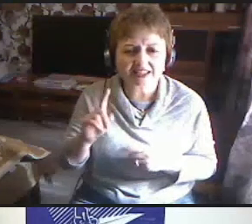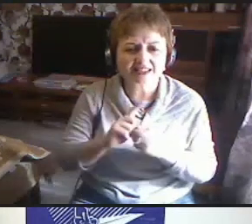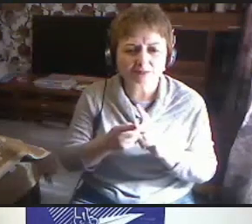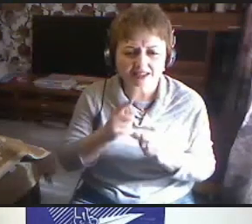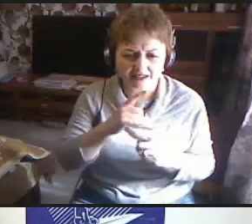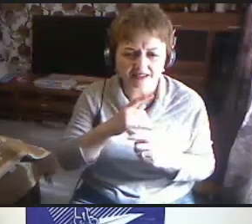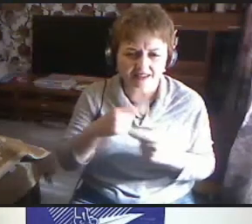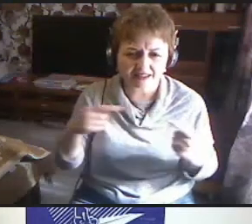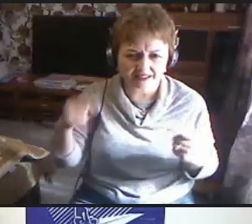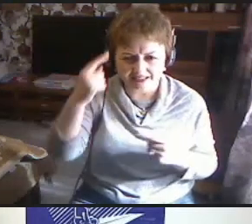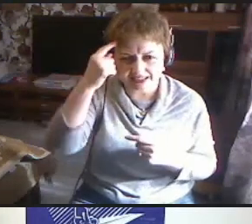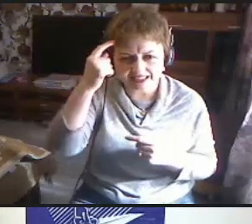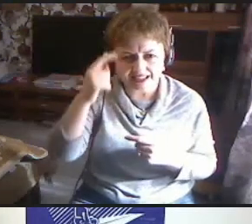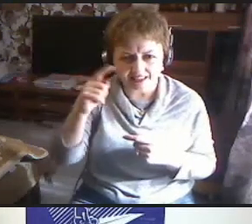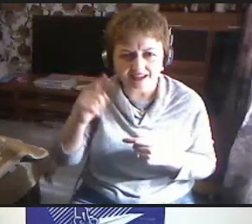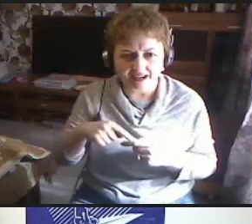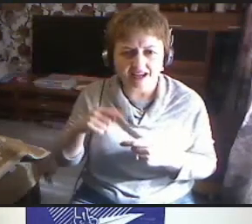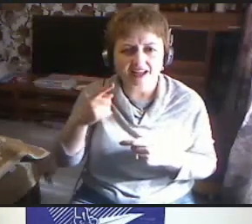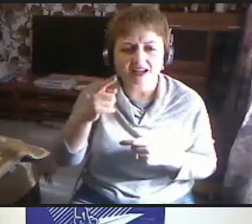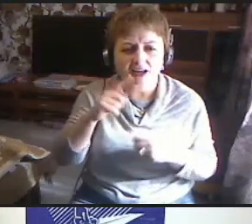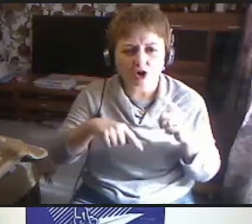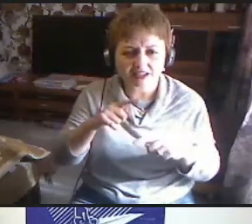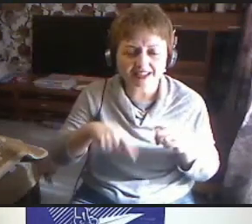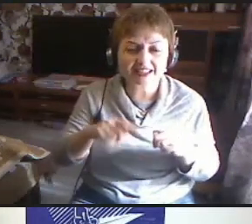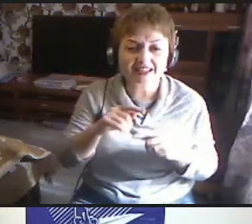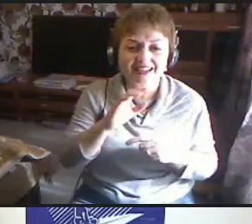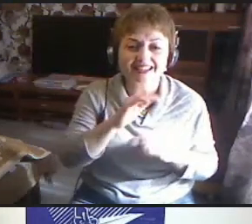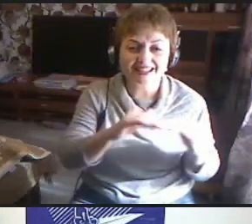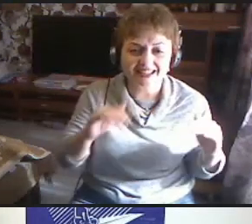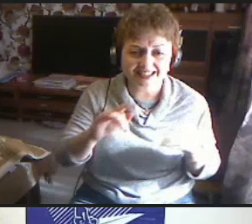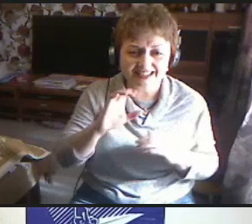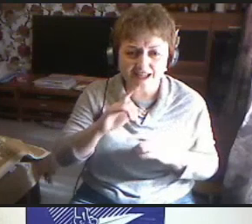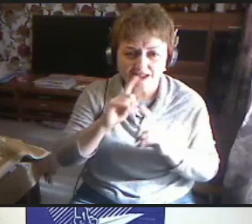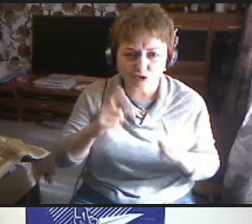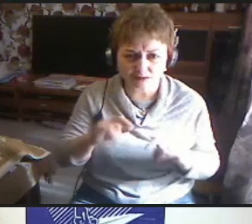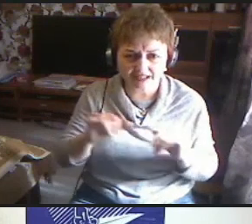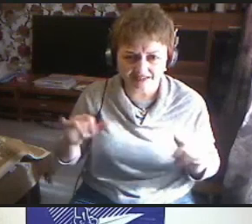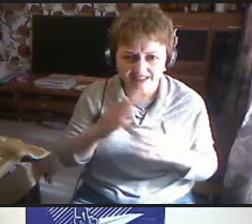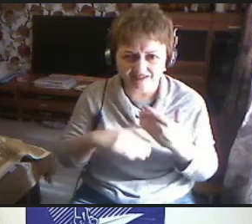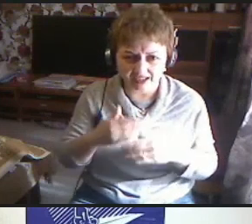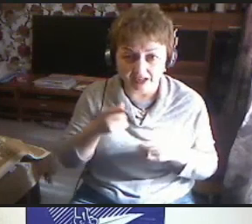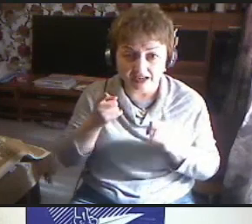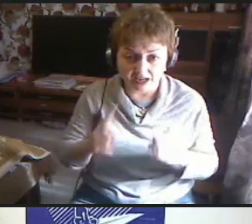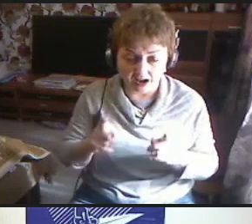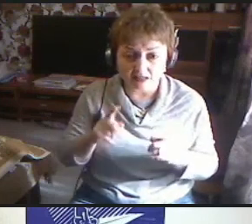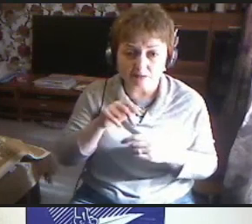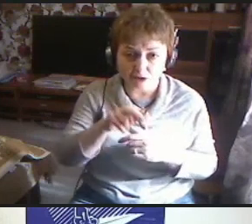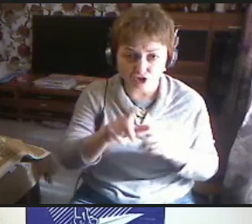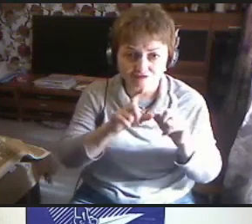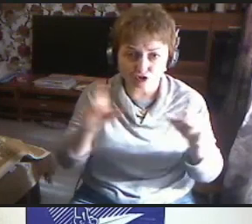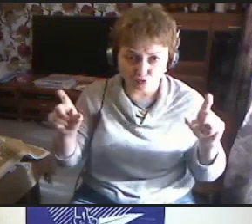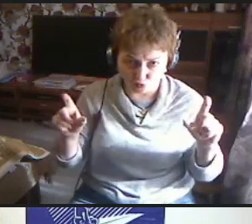изменения некоторые в сознании родителей, дети с особенностями развития и с инвалидностью реально пошли в